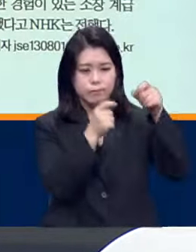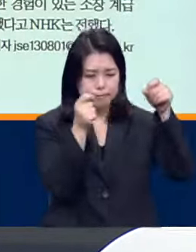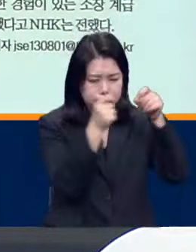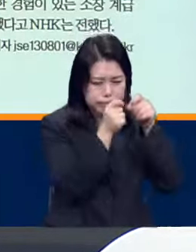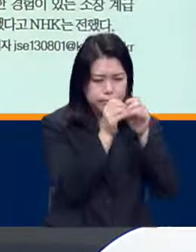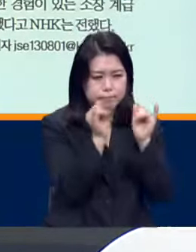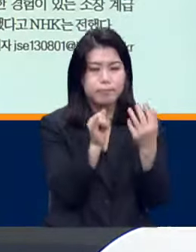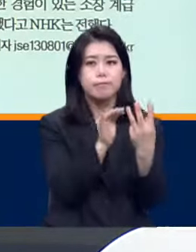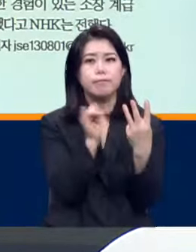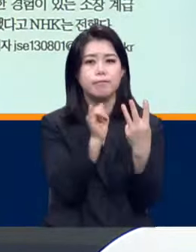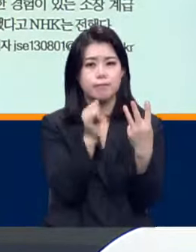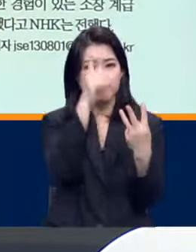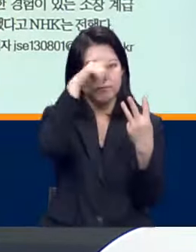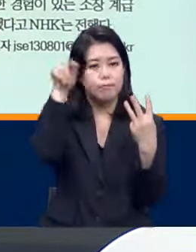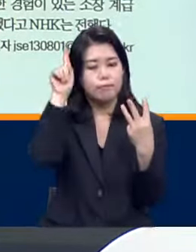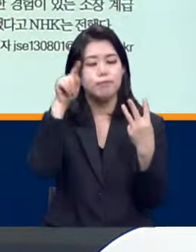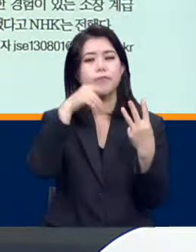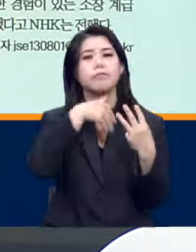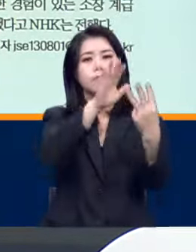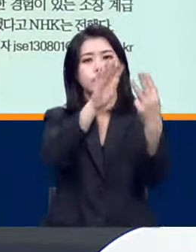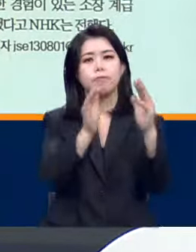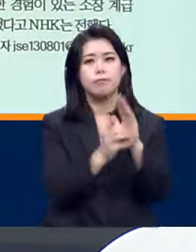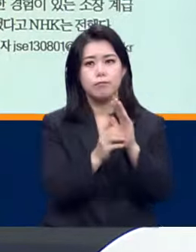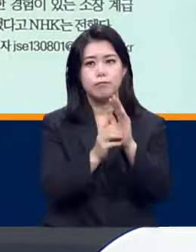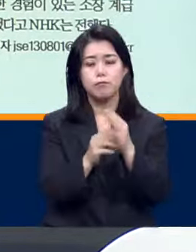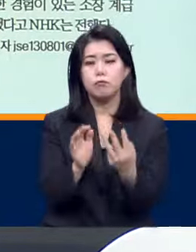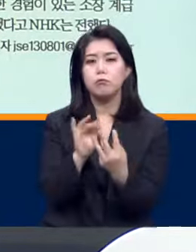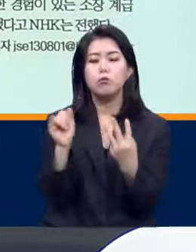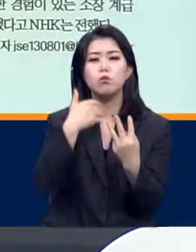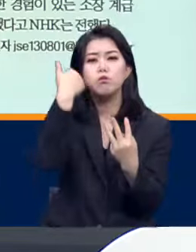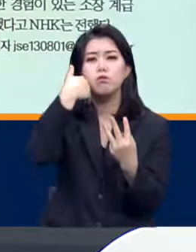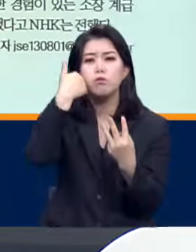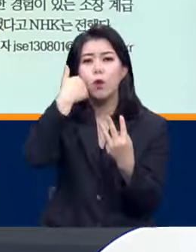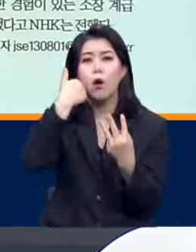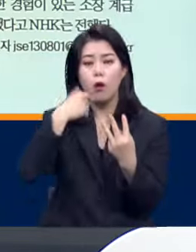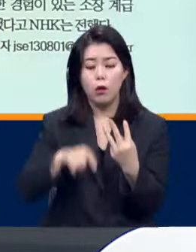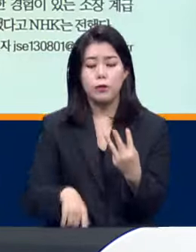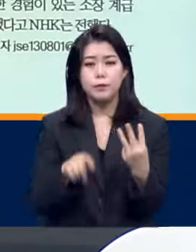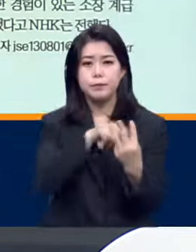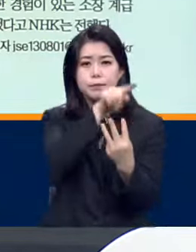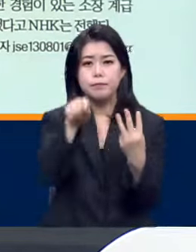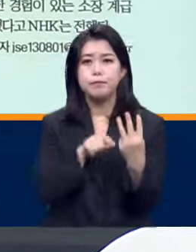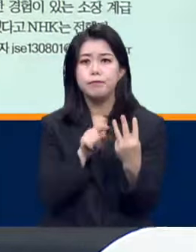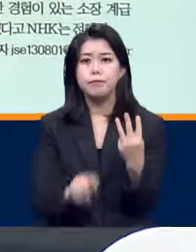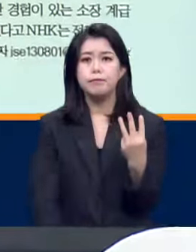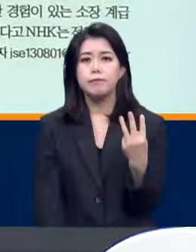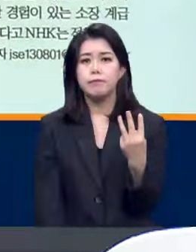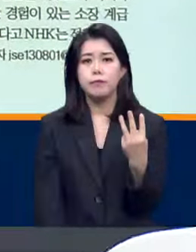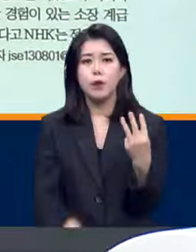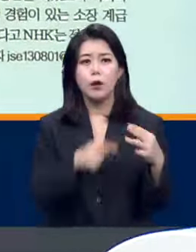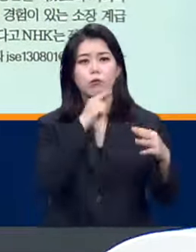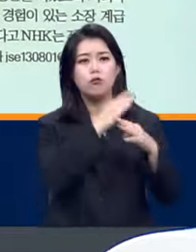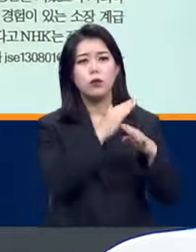김영복 창호 신금철 누구야 모를 수 있어요이 사람이 누구냐